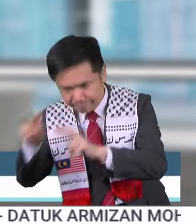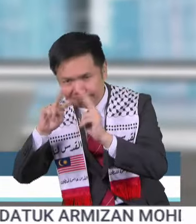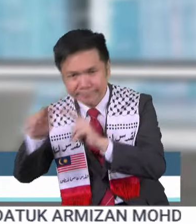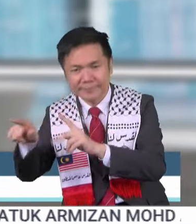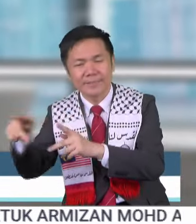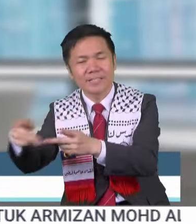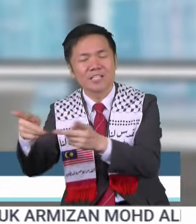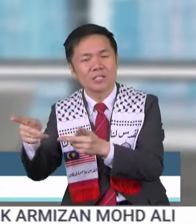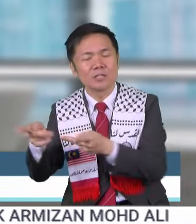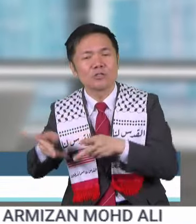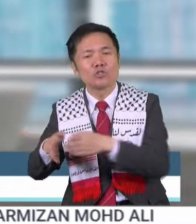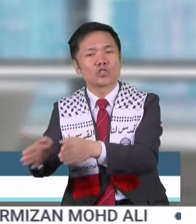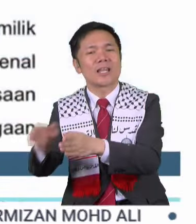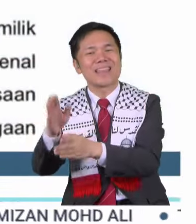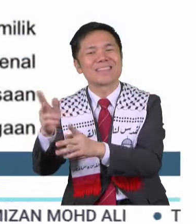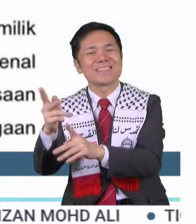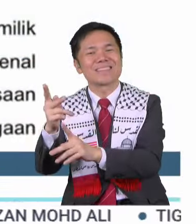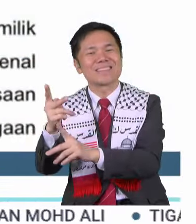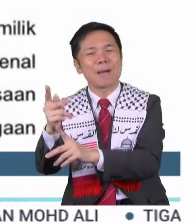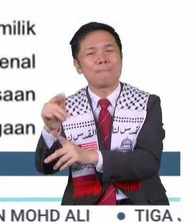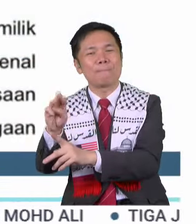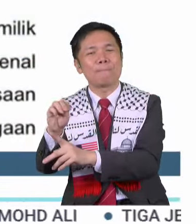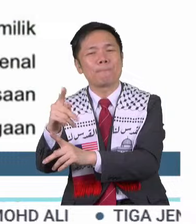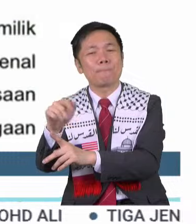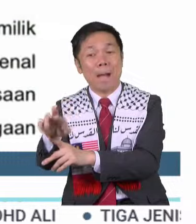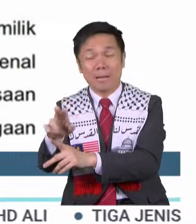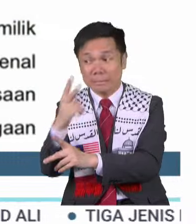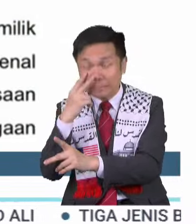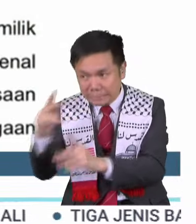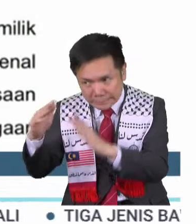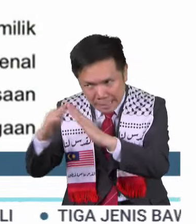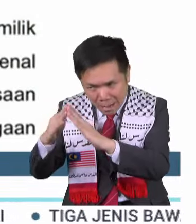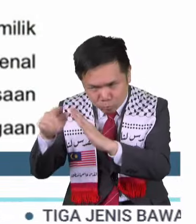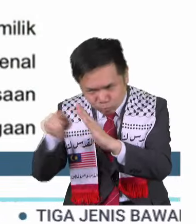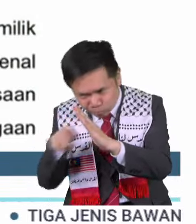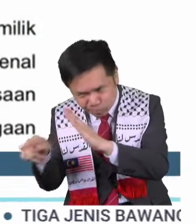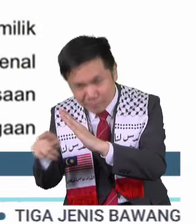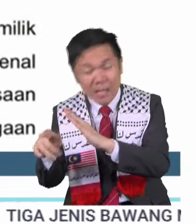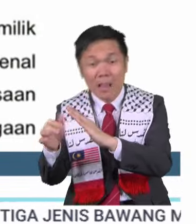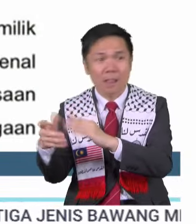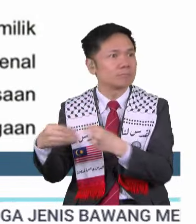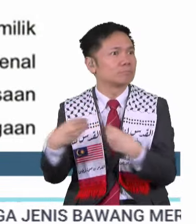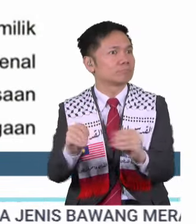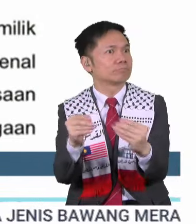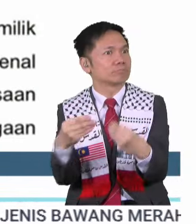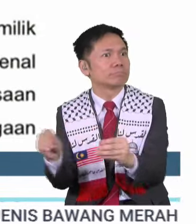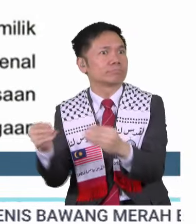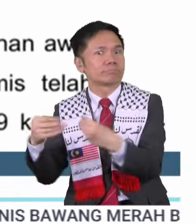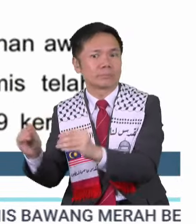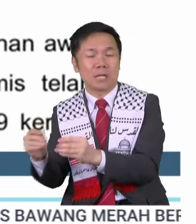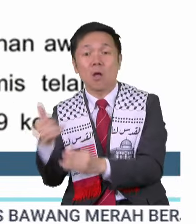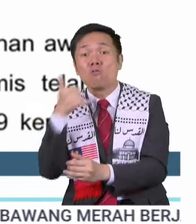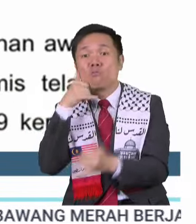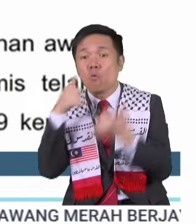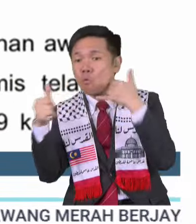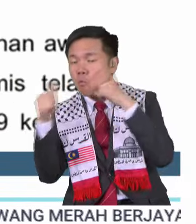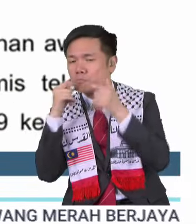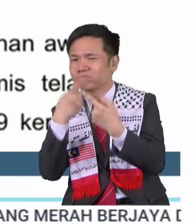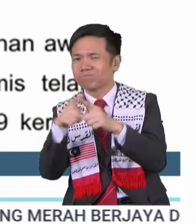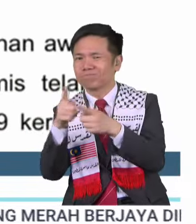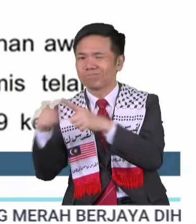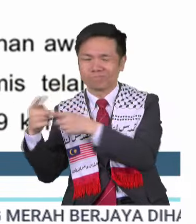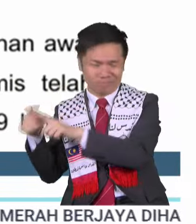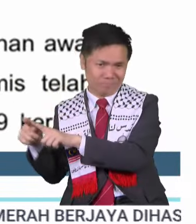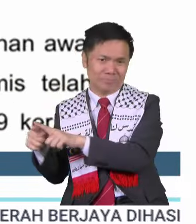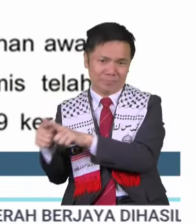Jalan Kampar Ipoh hasil pemeriksaan mendapati premis itu membekalkan secara borong telefon bimbit pelbagai jenama